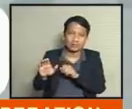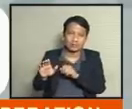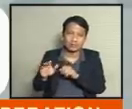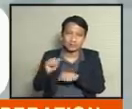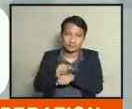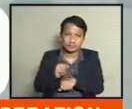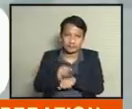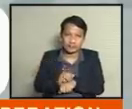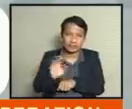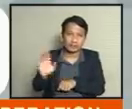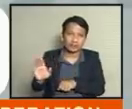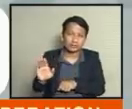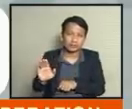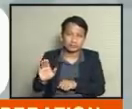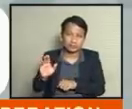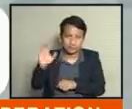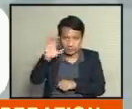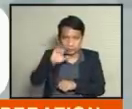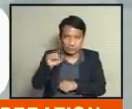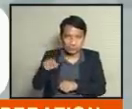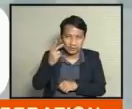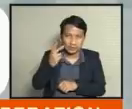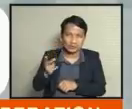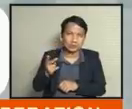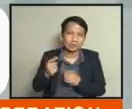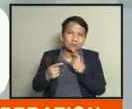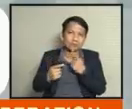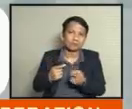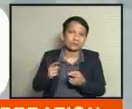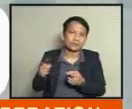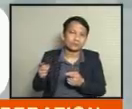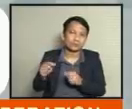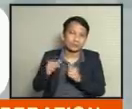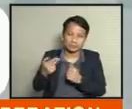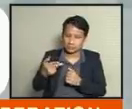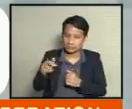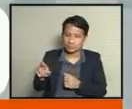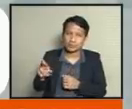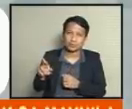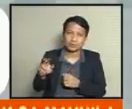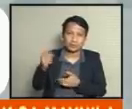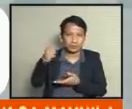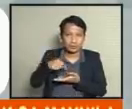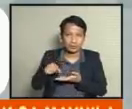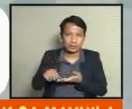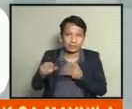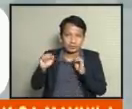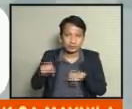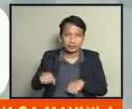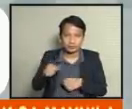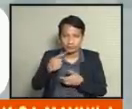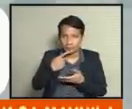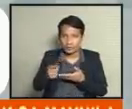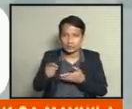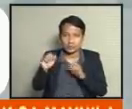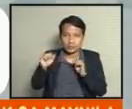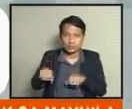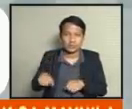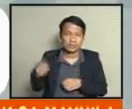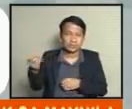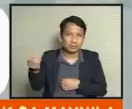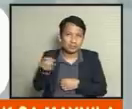work. At doon, kakausapin natin yung kanilang HR, supervisor, kung sino man pwedeng kausapin,